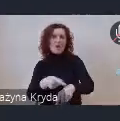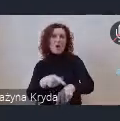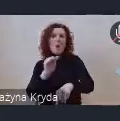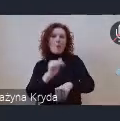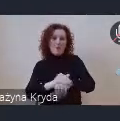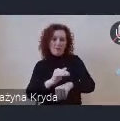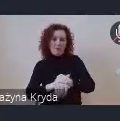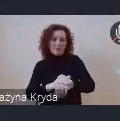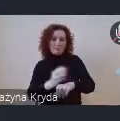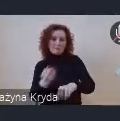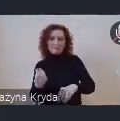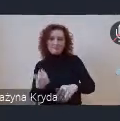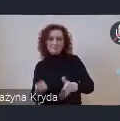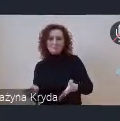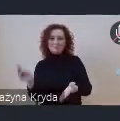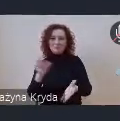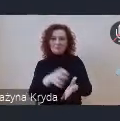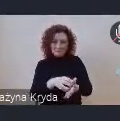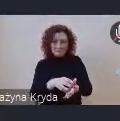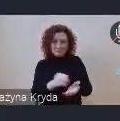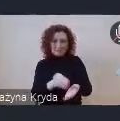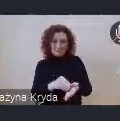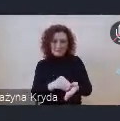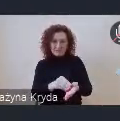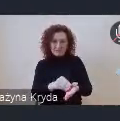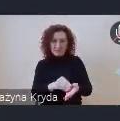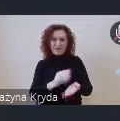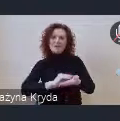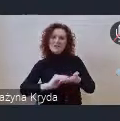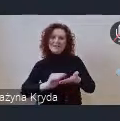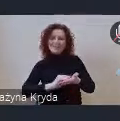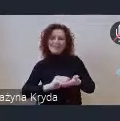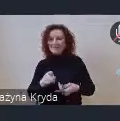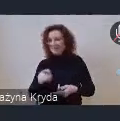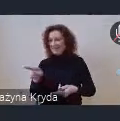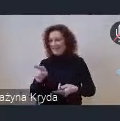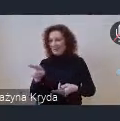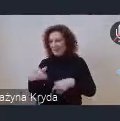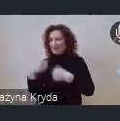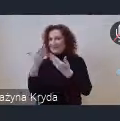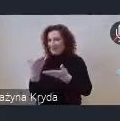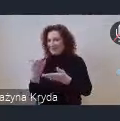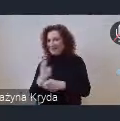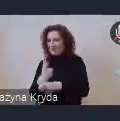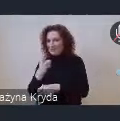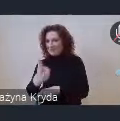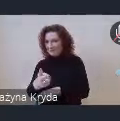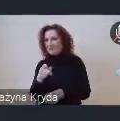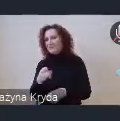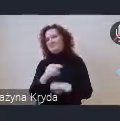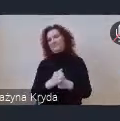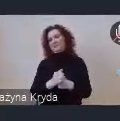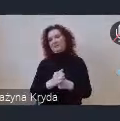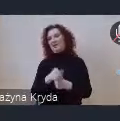dostępność to również od was ostatecznie będzie egzekwował zapewnienia tej dostępności mimo że on będzie stroną postępowania skargowego A